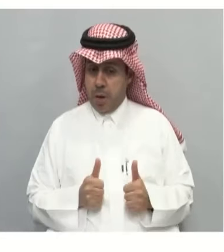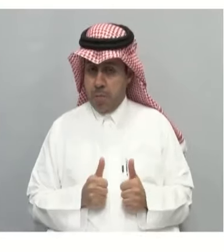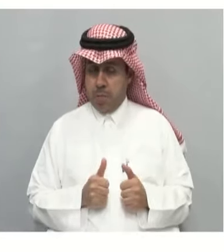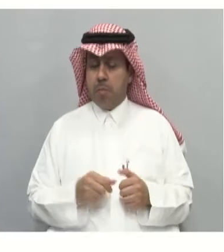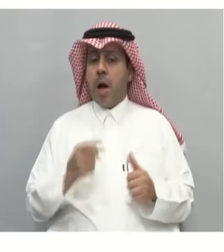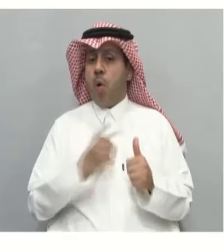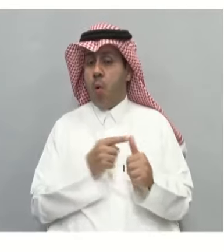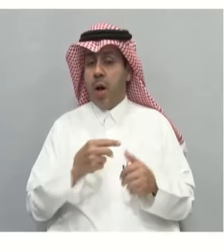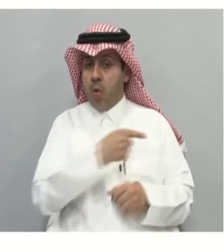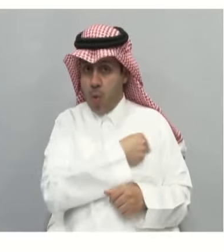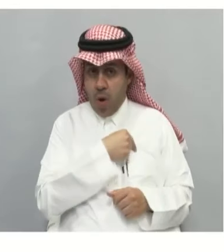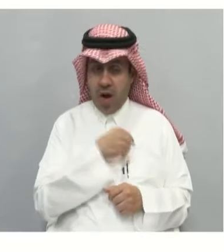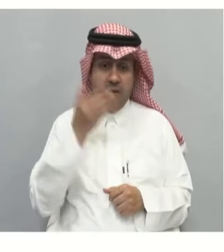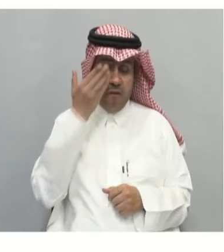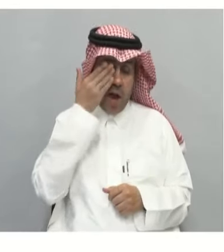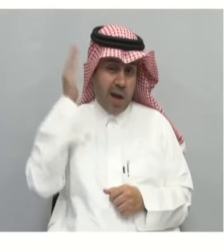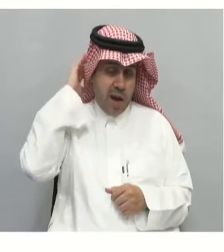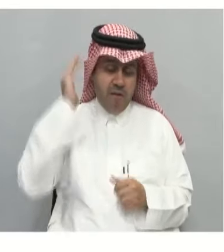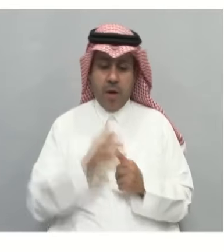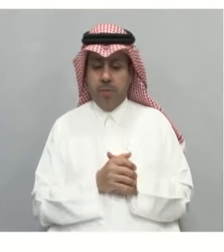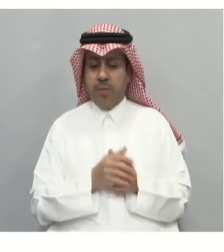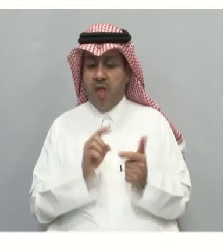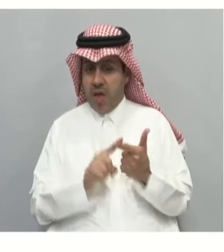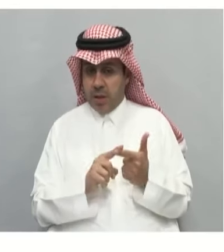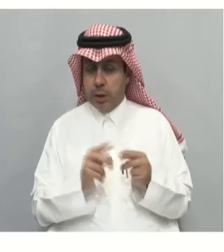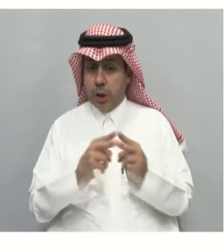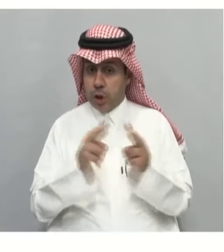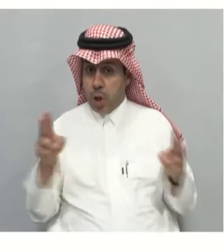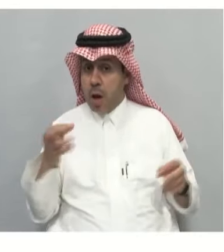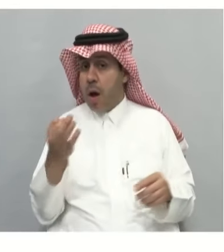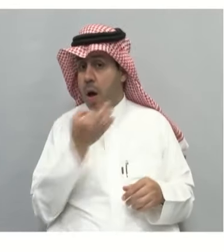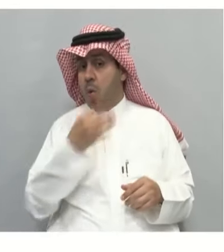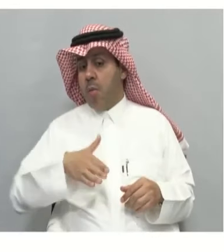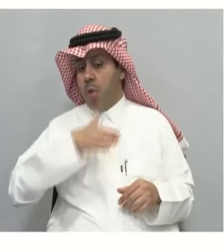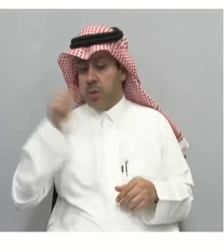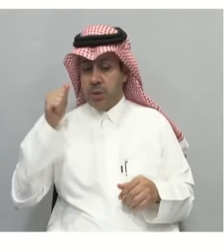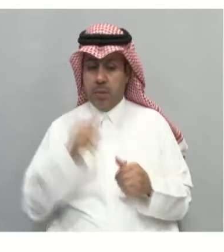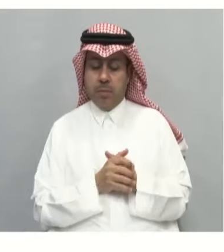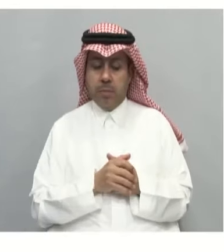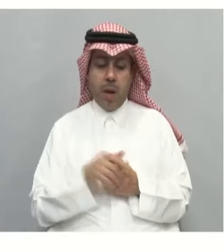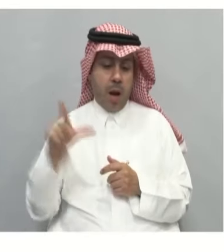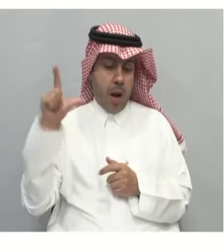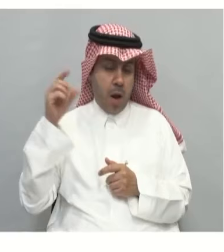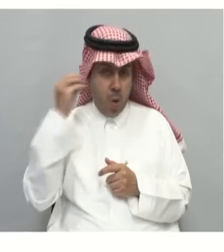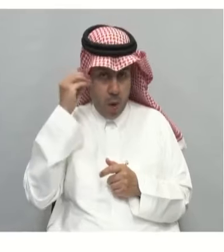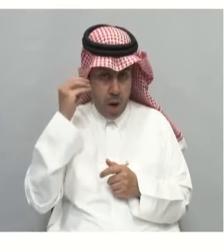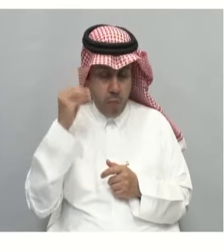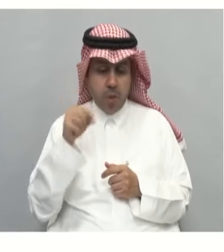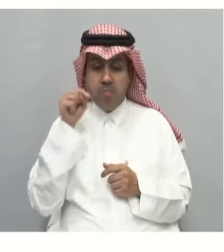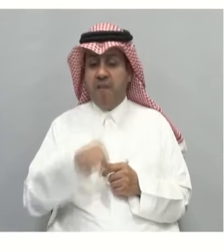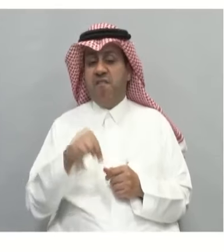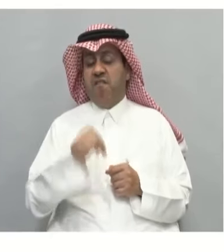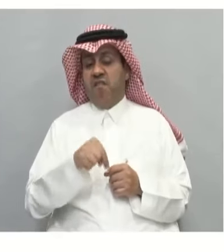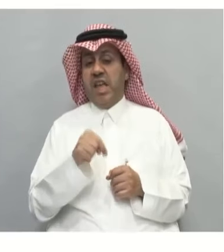ان تعرف النفاق اصطلاحا ثانيا تشرح قوله صلى الله عليه وسلم لو علمون ما